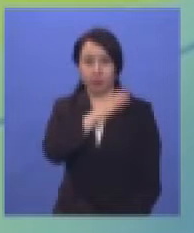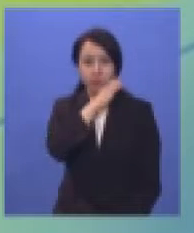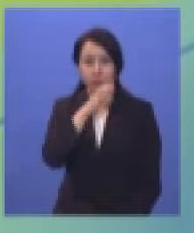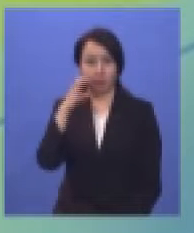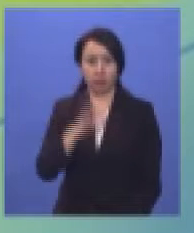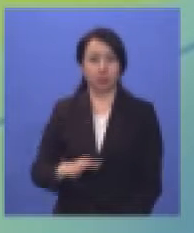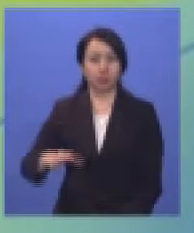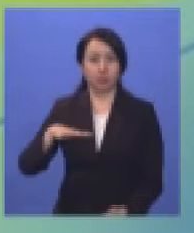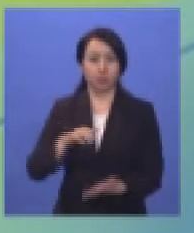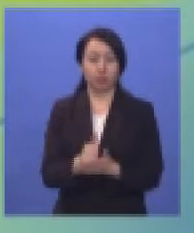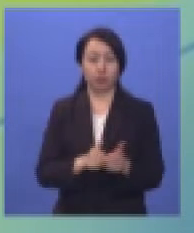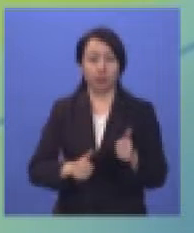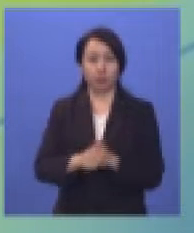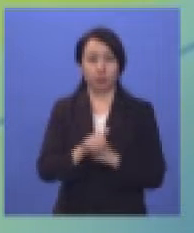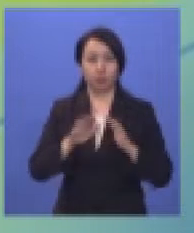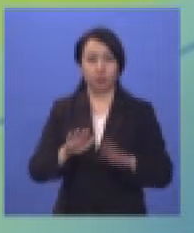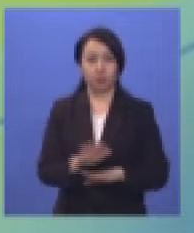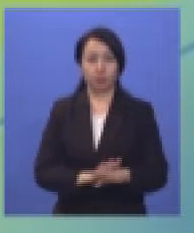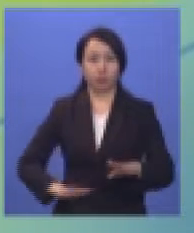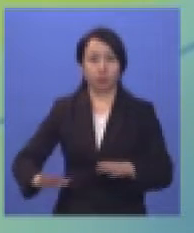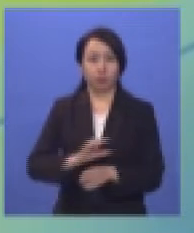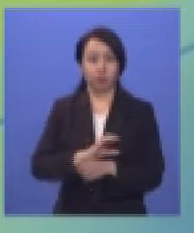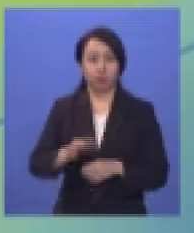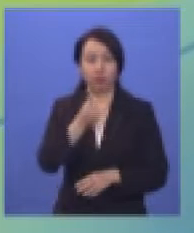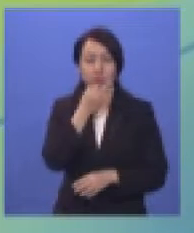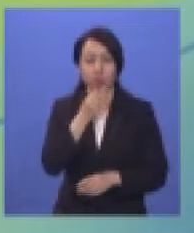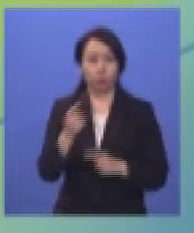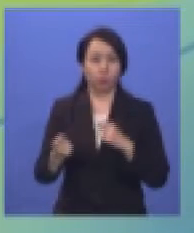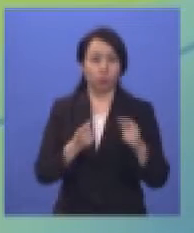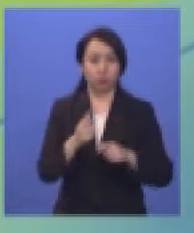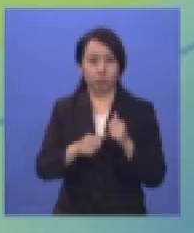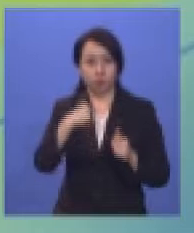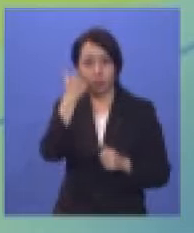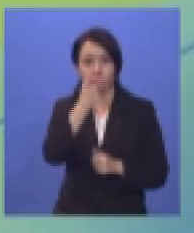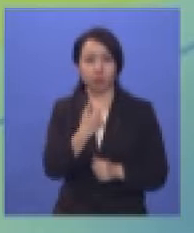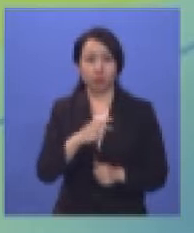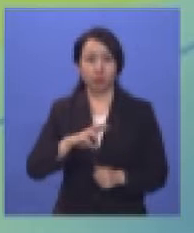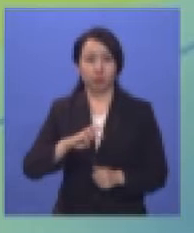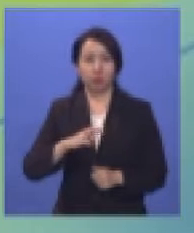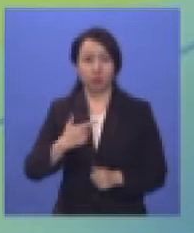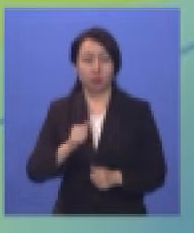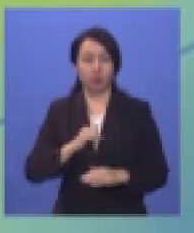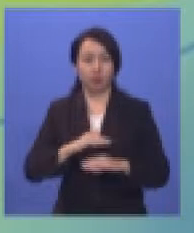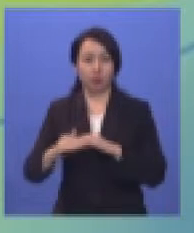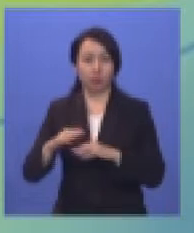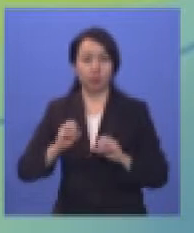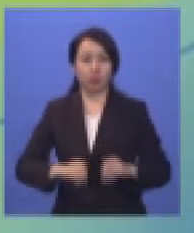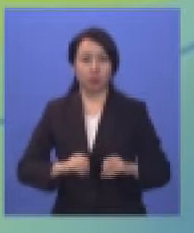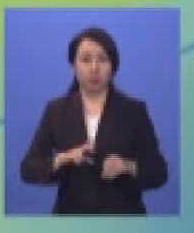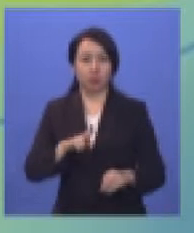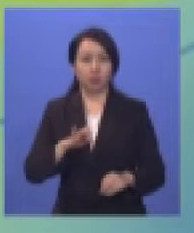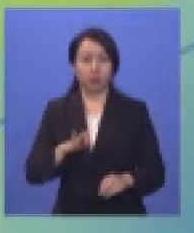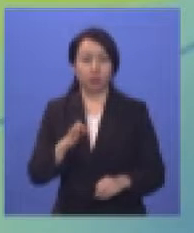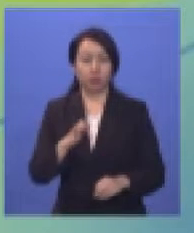Северный Казахстан занимает лидирующие позиции в стране по производству масличных культур. Ежегодно 1 миллион гектаров полей засеивается